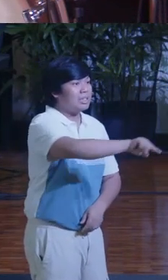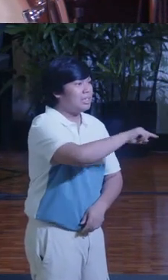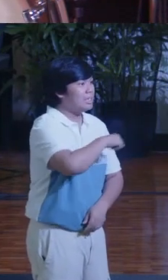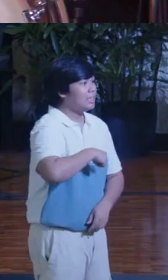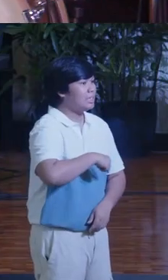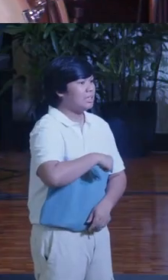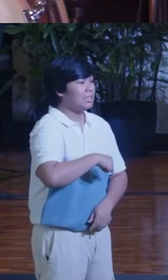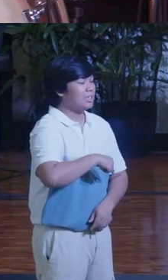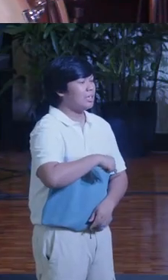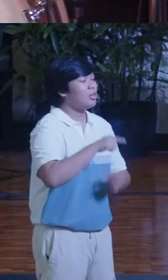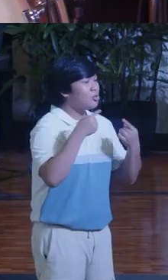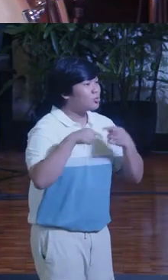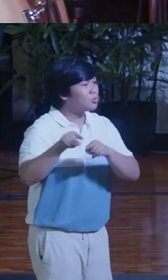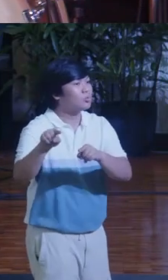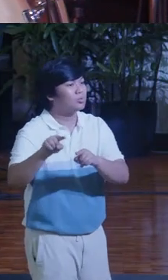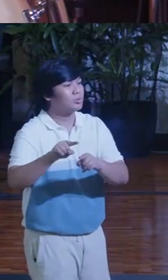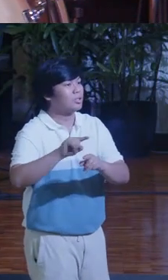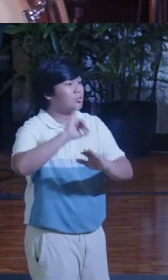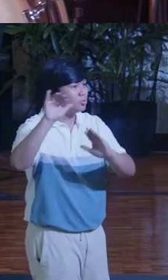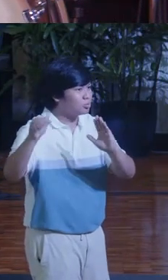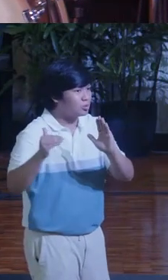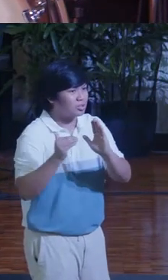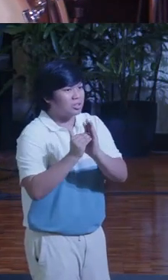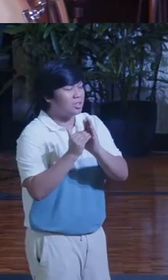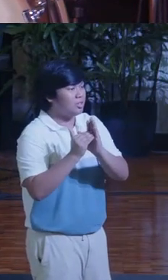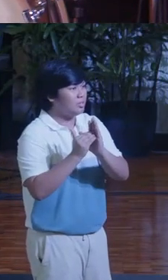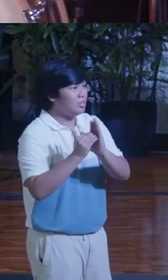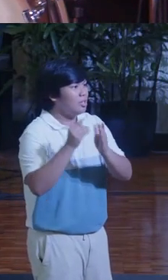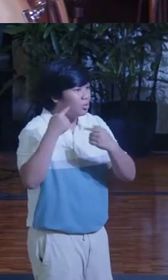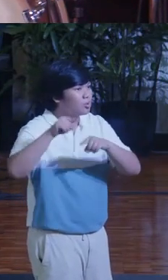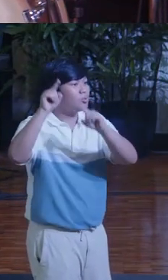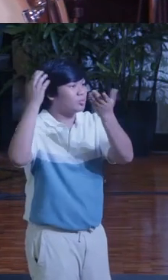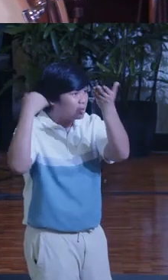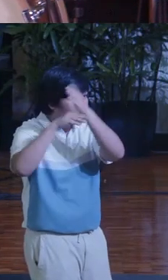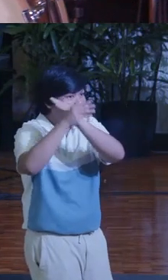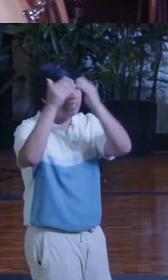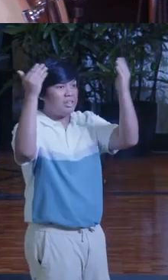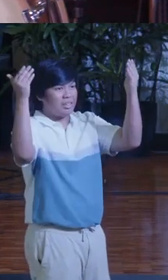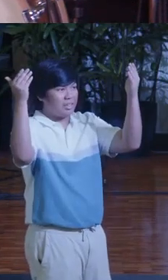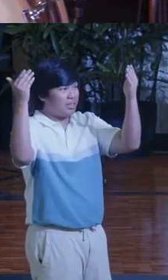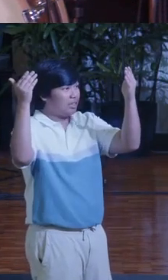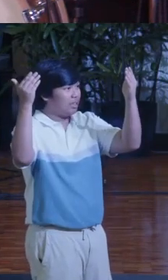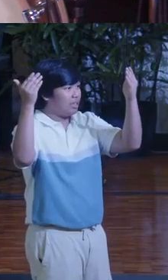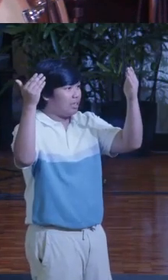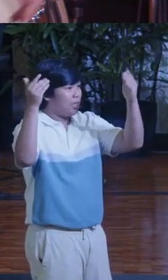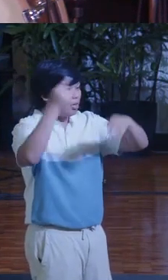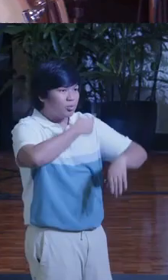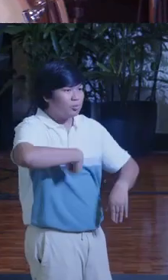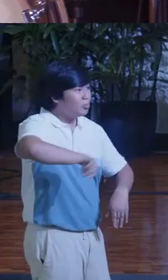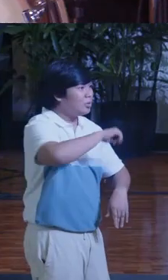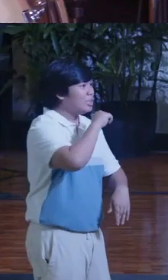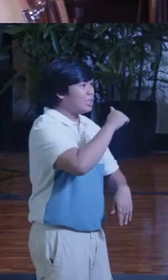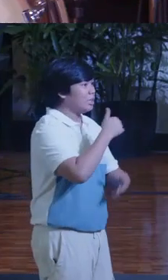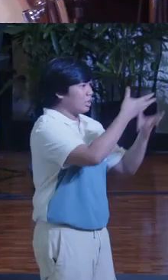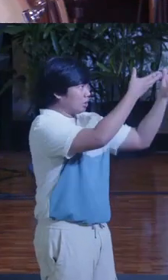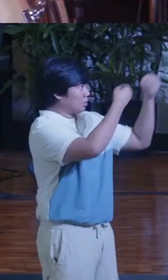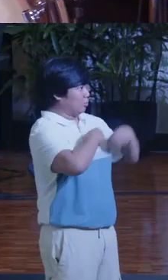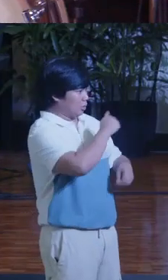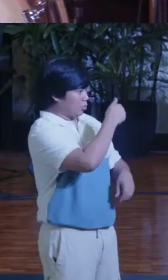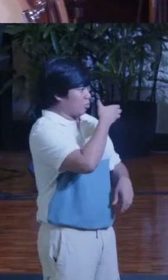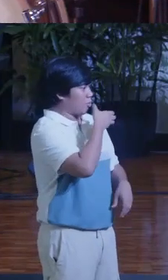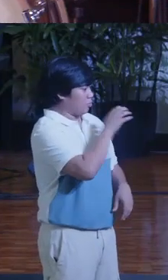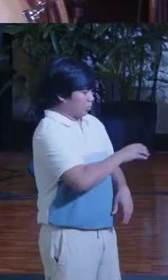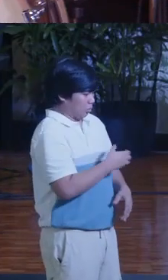doon, Mount Zion. And to the city of the living God, the heavenly Jerusalem, and to the